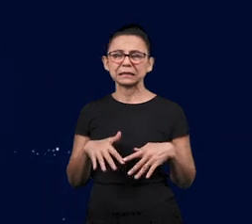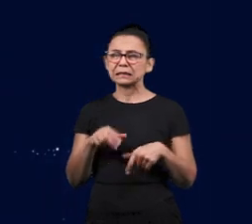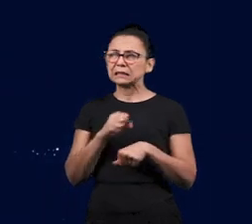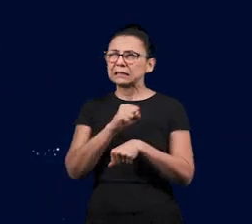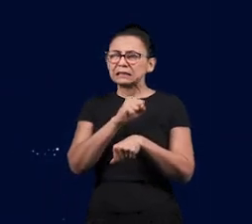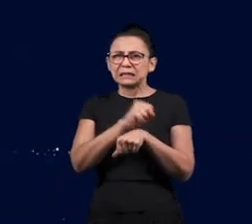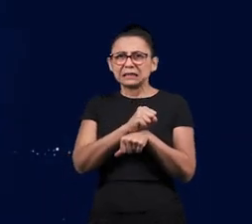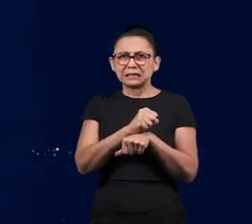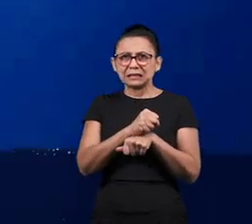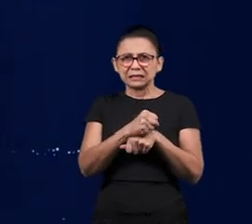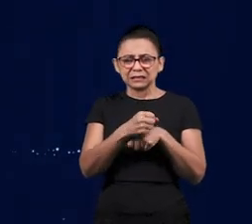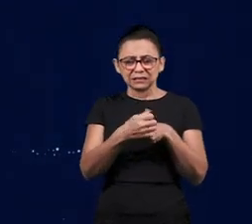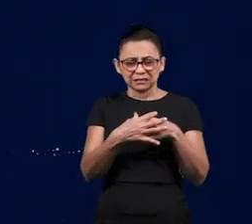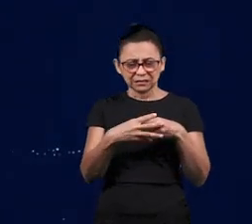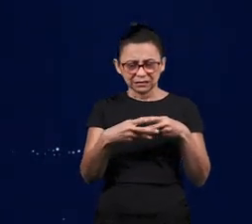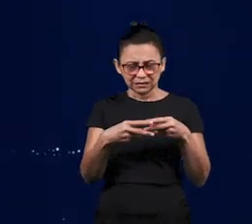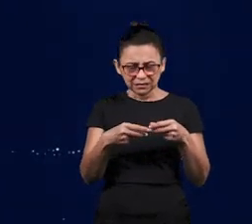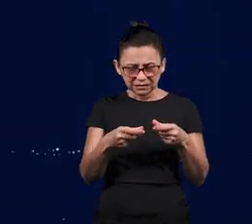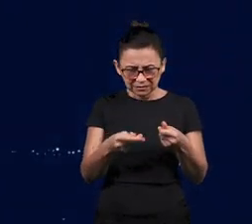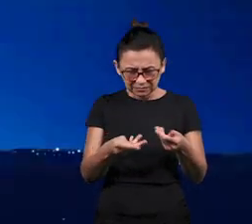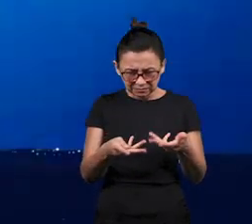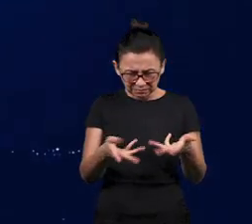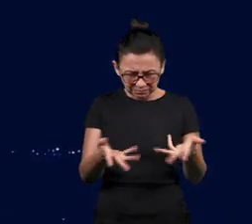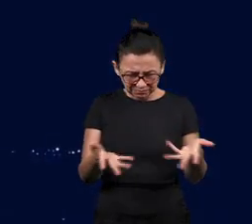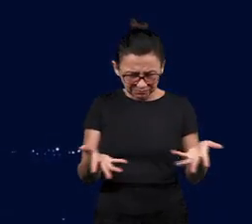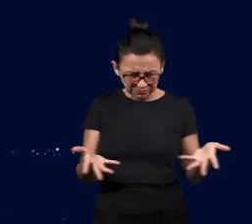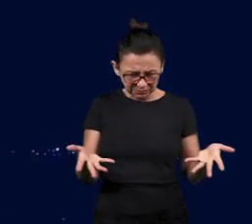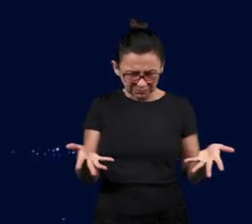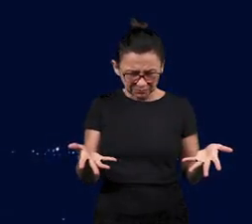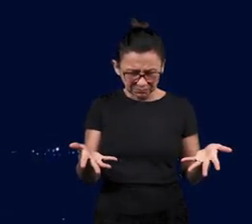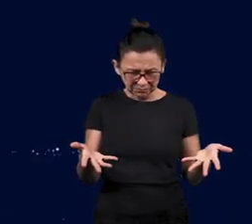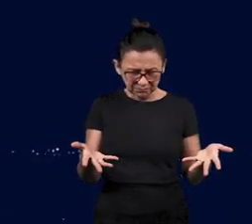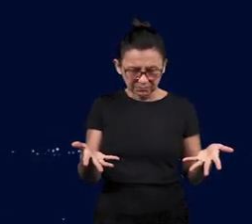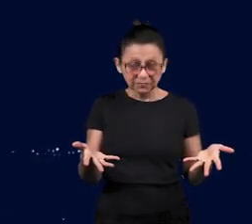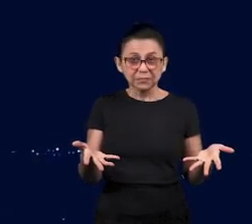обрушивается и исчезает надежда.